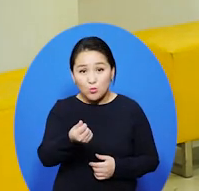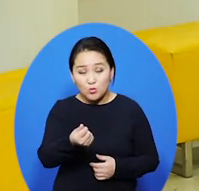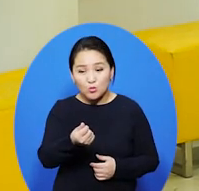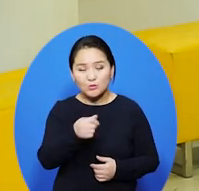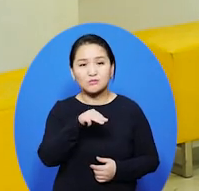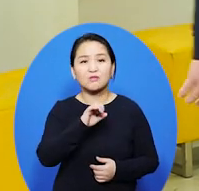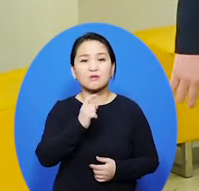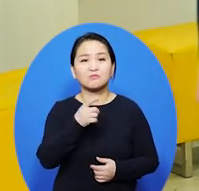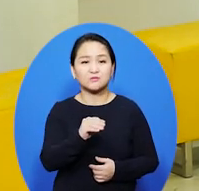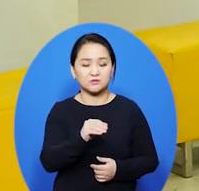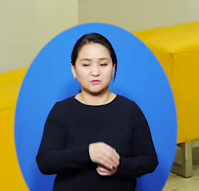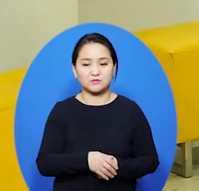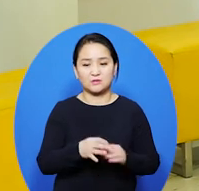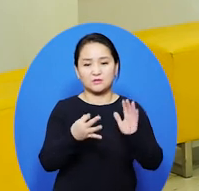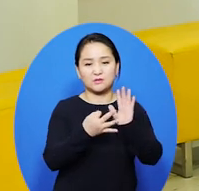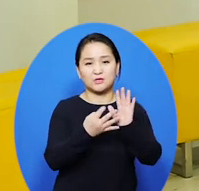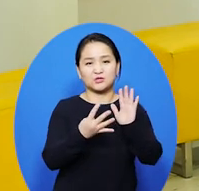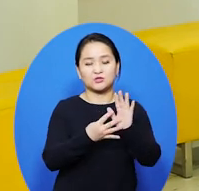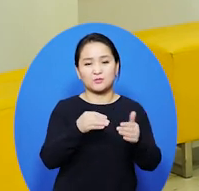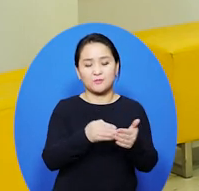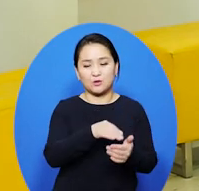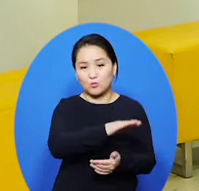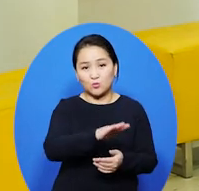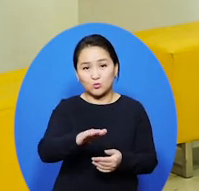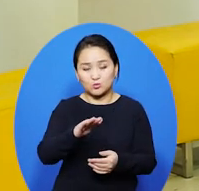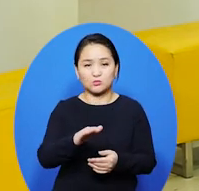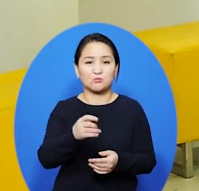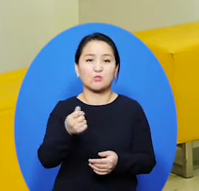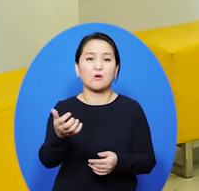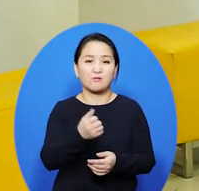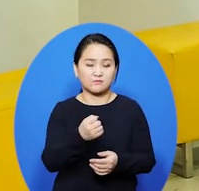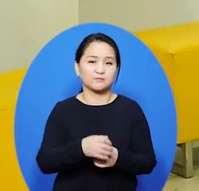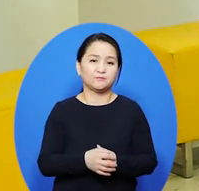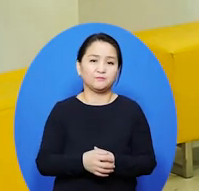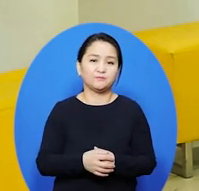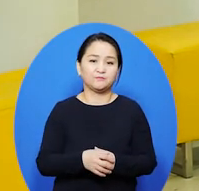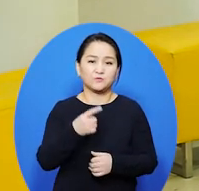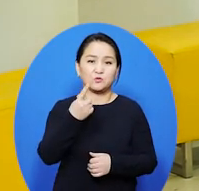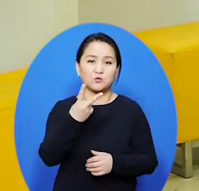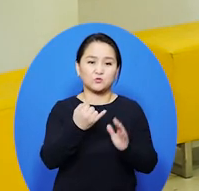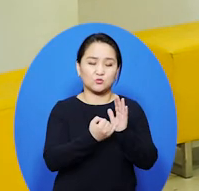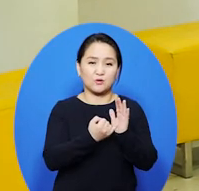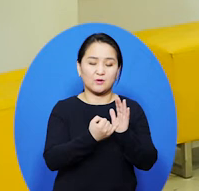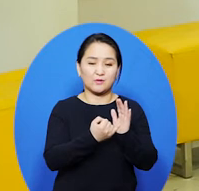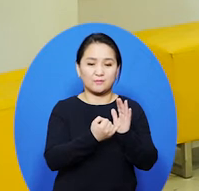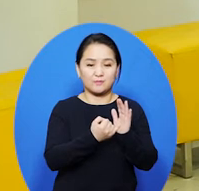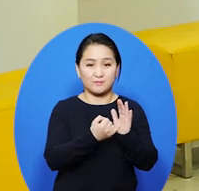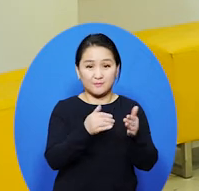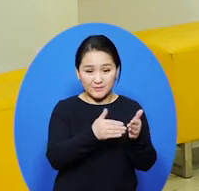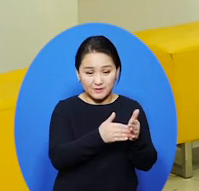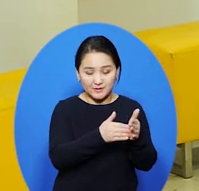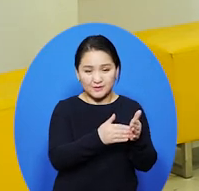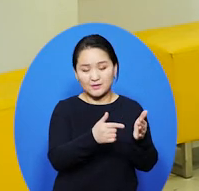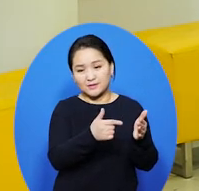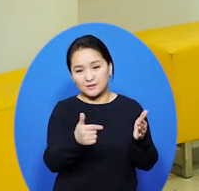Хүүхдийн мөнгөнд тэтгэмжийг одоо манай дөрвөдөөр 89,000 хүүхд хүүхдийн мөнгөнд тэтгэмж авч байна. А тэгэхээр ингээд 126,000 ернээс ингээд